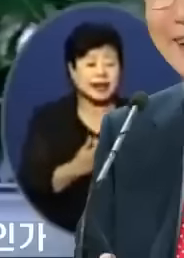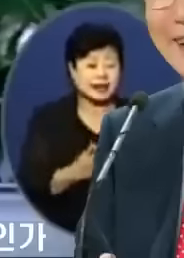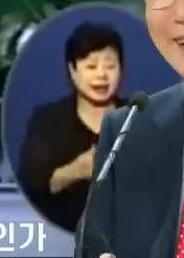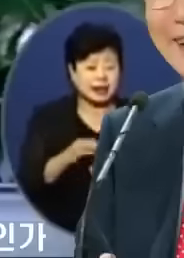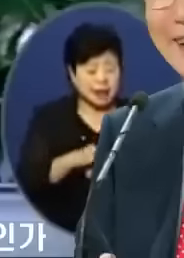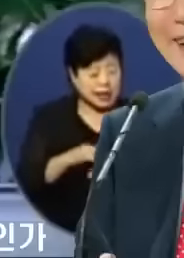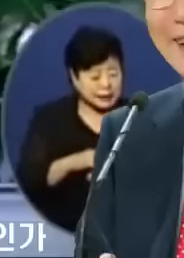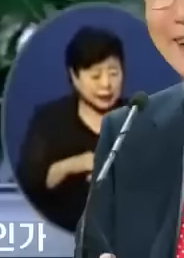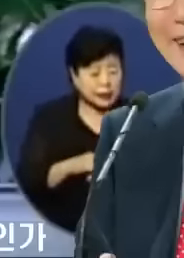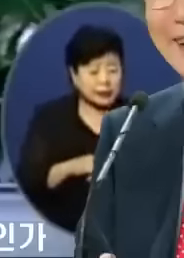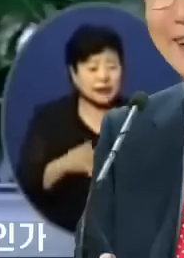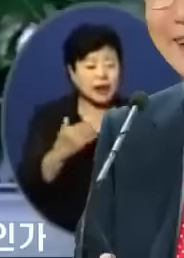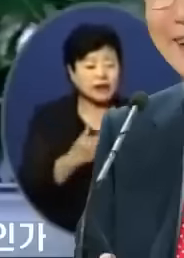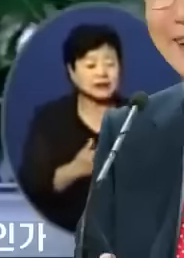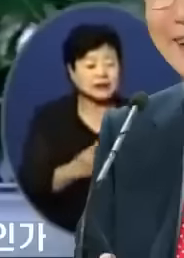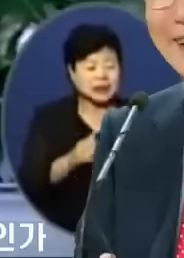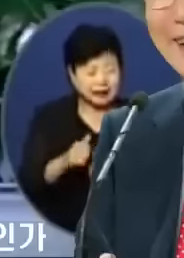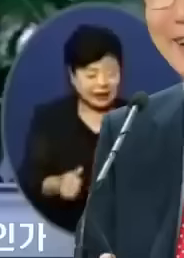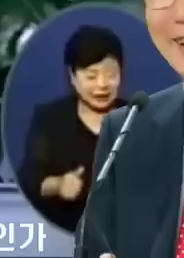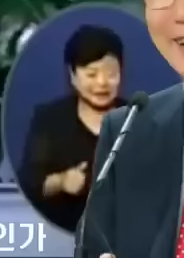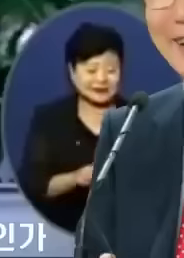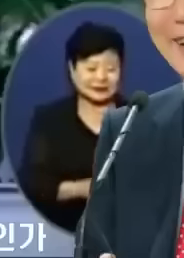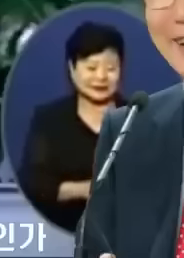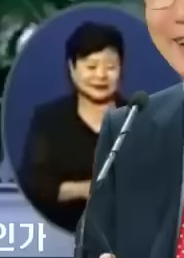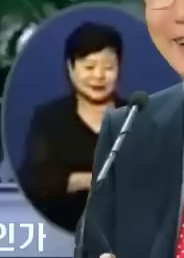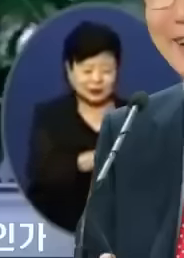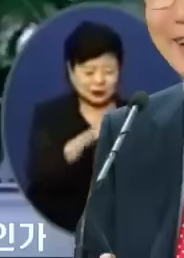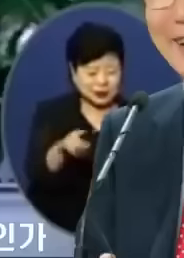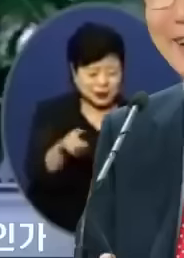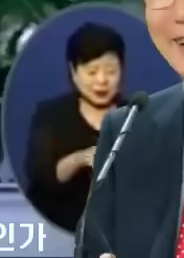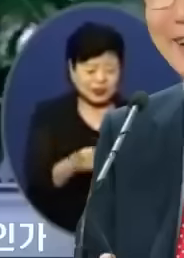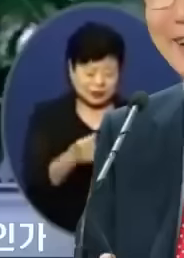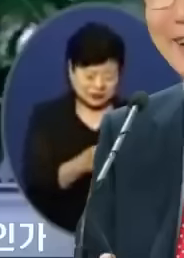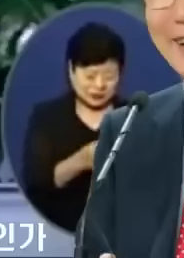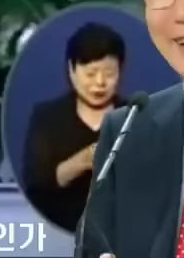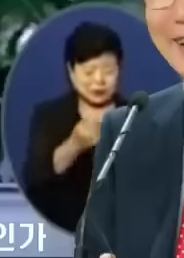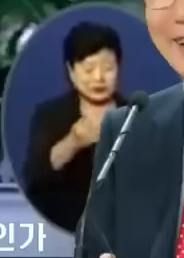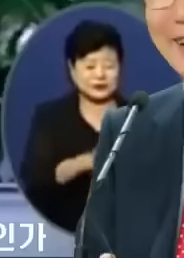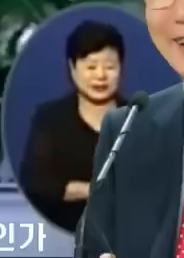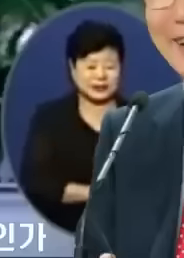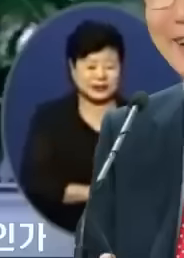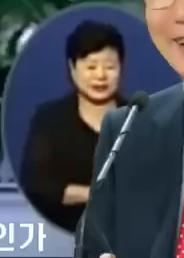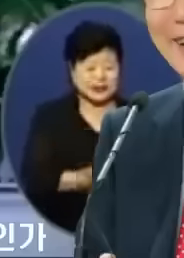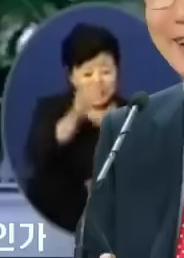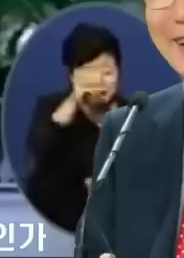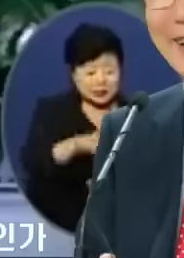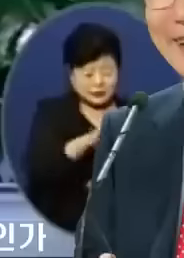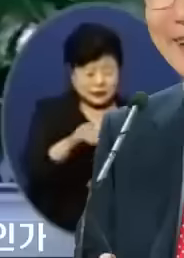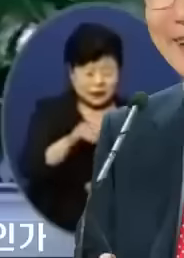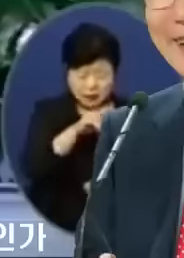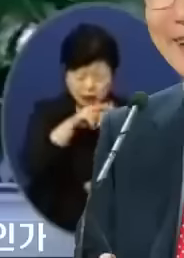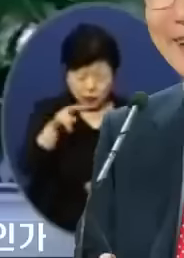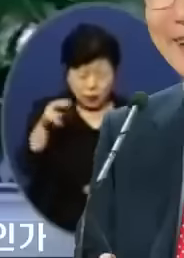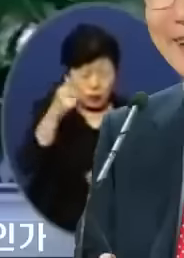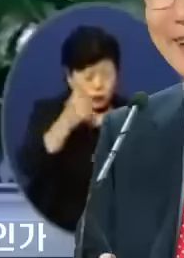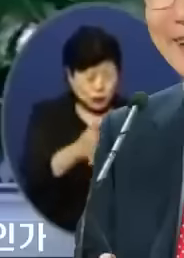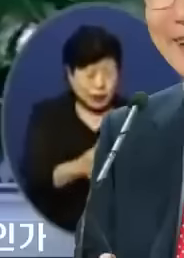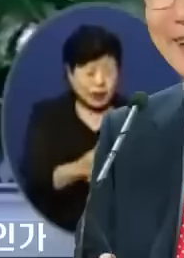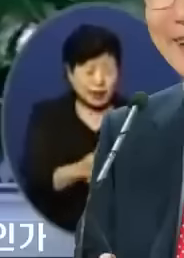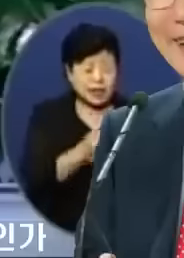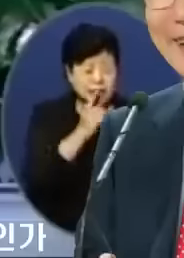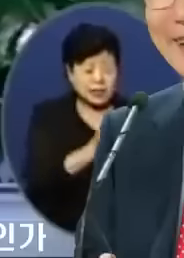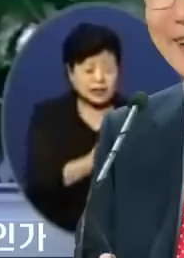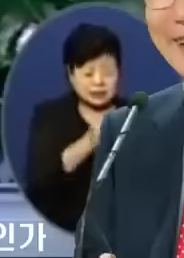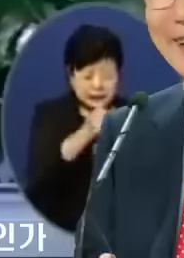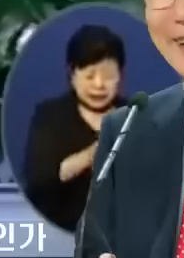헤아리고 있으면 그 은혜가 우리를 위해서 싸워주실 것입니다. 십자가를 바라보고 죄를